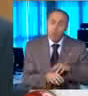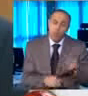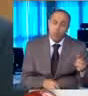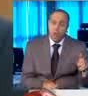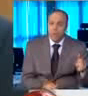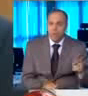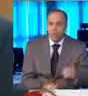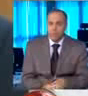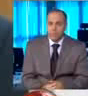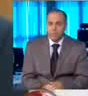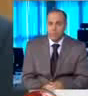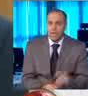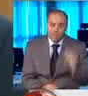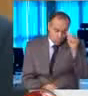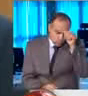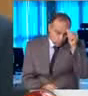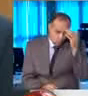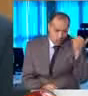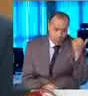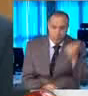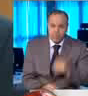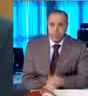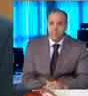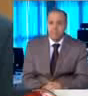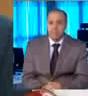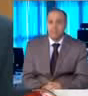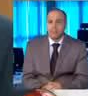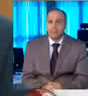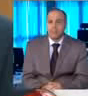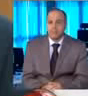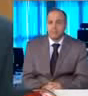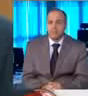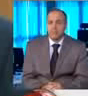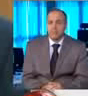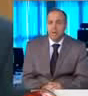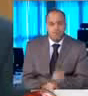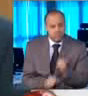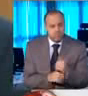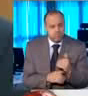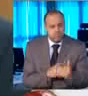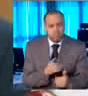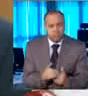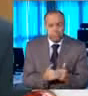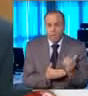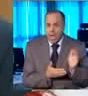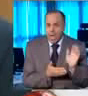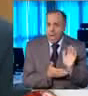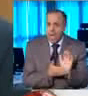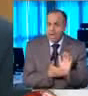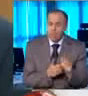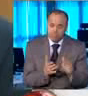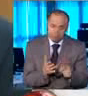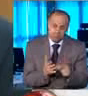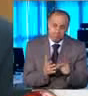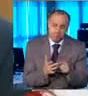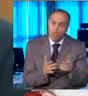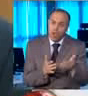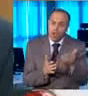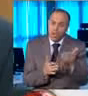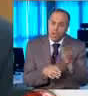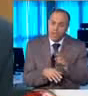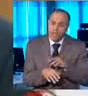غير ولاية جندوبة مثلا قطعت معنا أشواط وقدمت في ترتيبها شأن